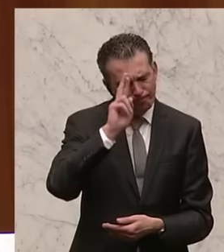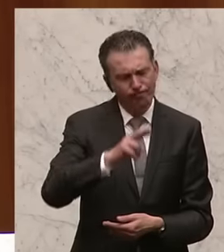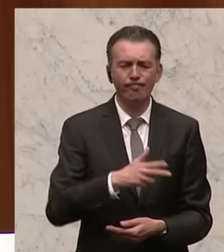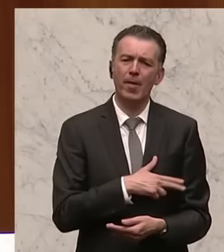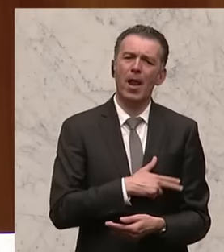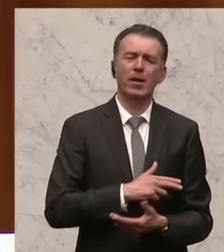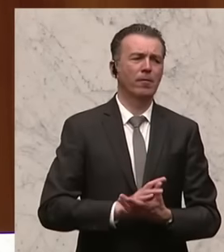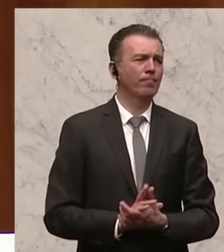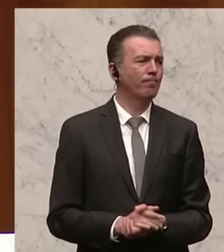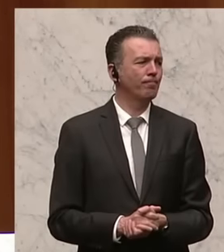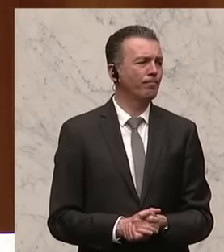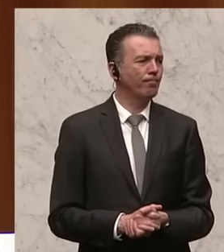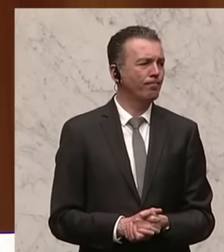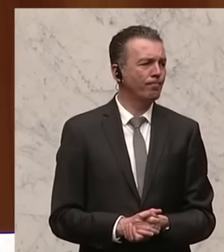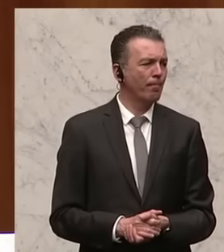bringen.